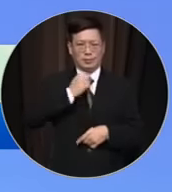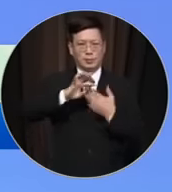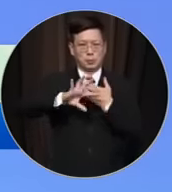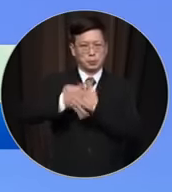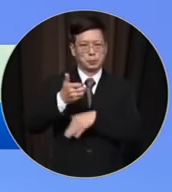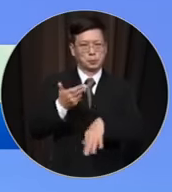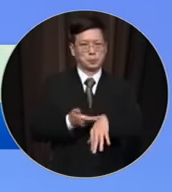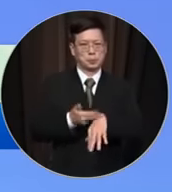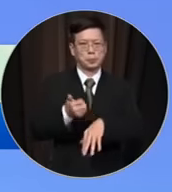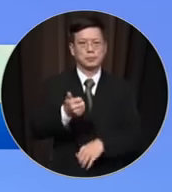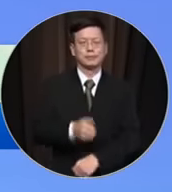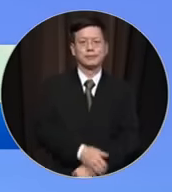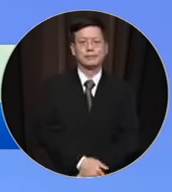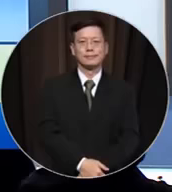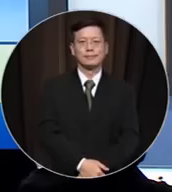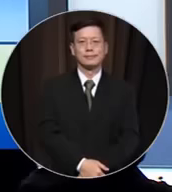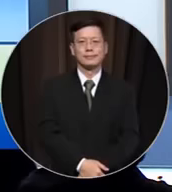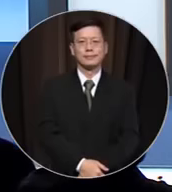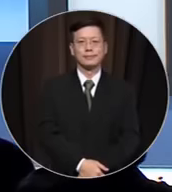交的方式。